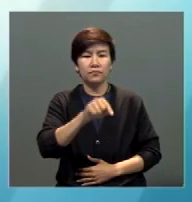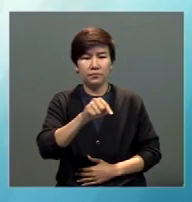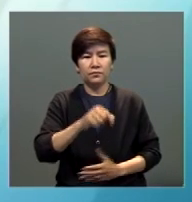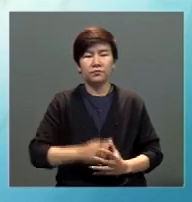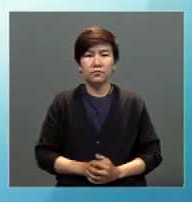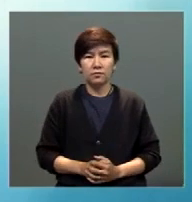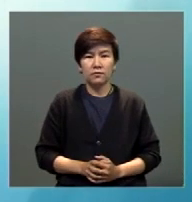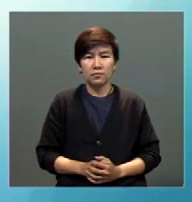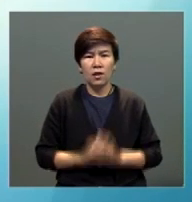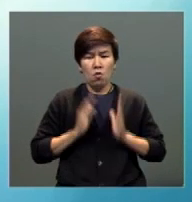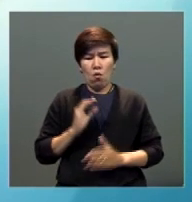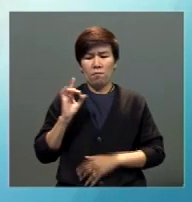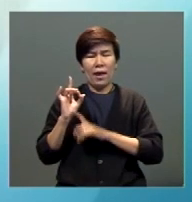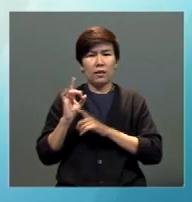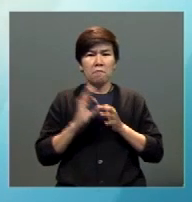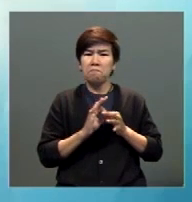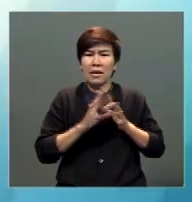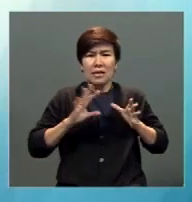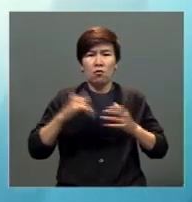คนนะครับแล้วก็อีกกลุ่มนึงก็คือไม่เกี่ยวข้องกับกลุ่มใดเลยที่เป็นก่อนหน้านี้อีก8